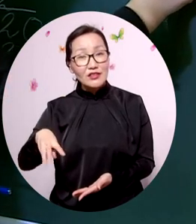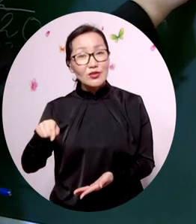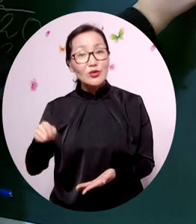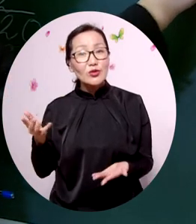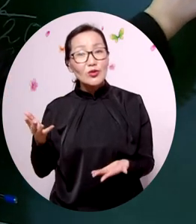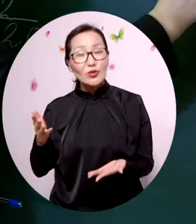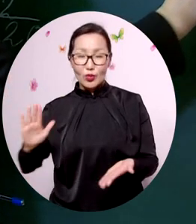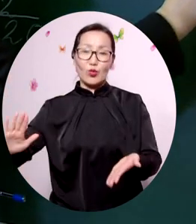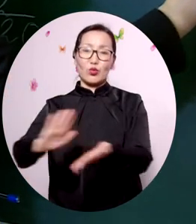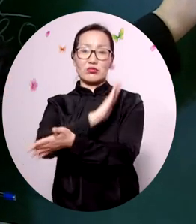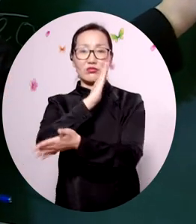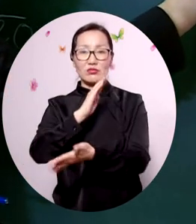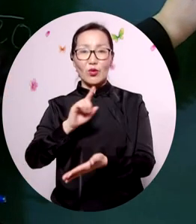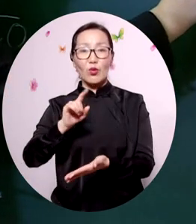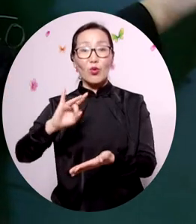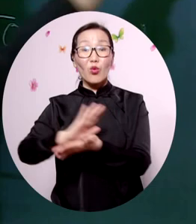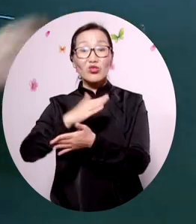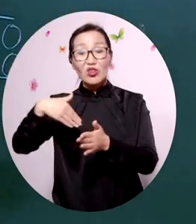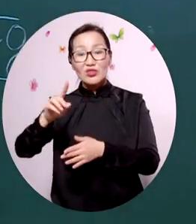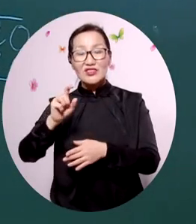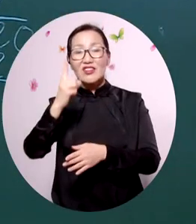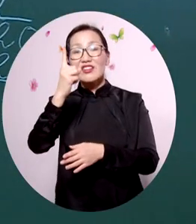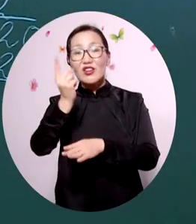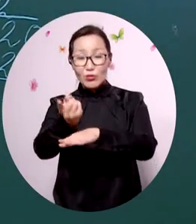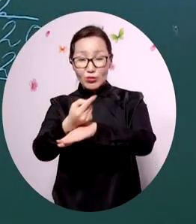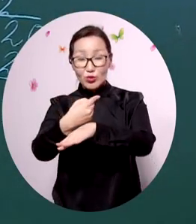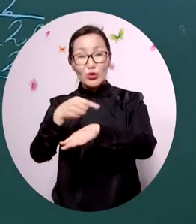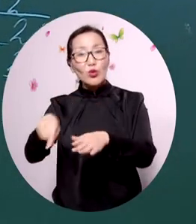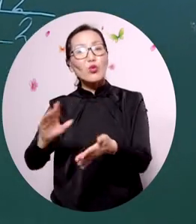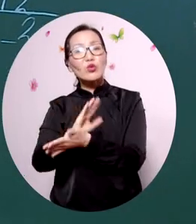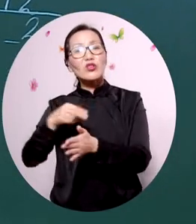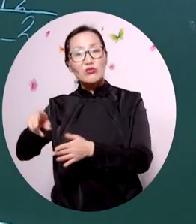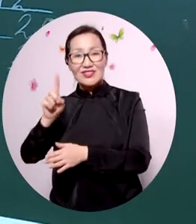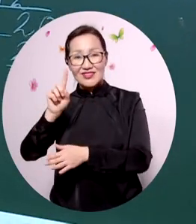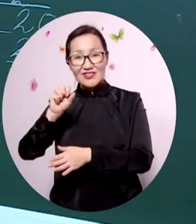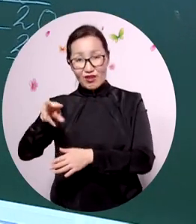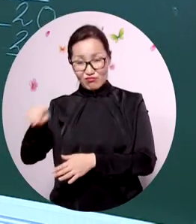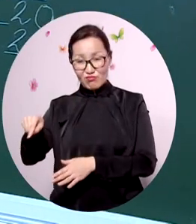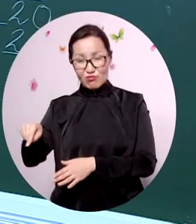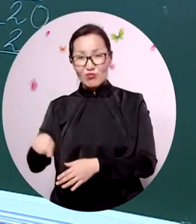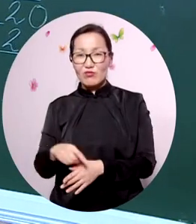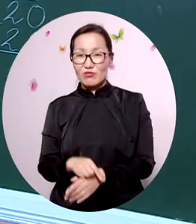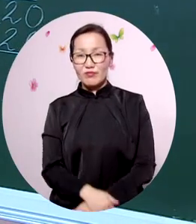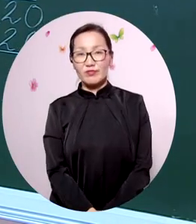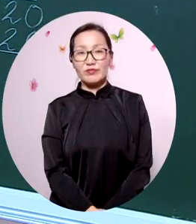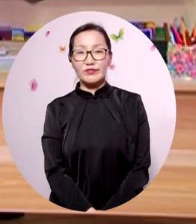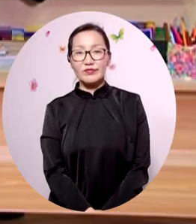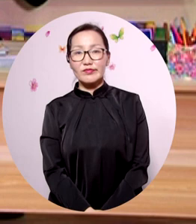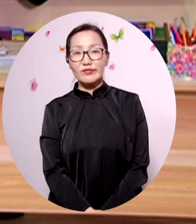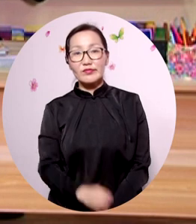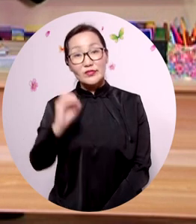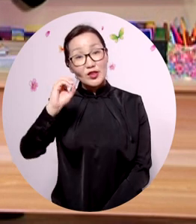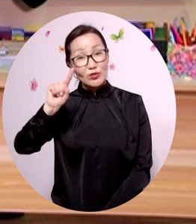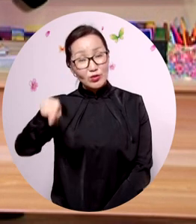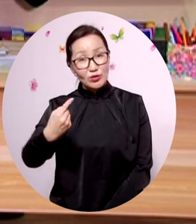минут. Хурд нь тэгвэл ийм байна. 1 минутанд тэг 135 км замыг гүйсэн юм байна шүү дээ.